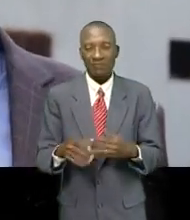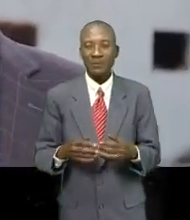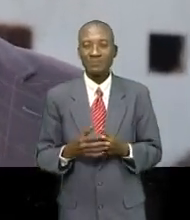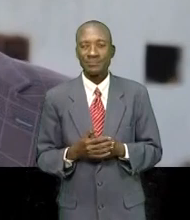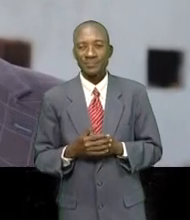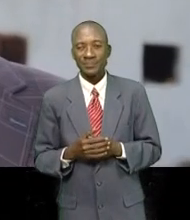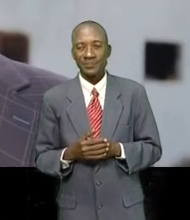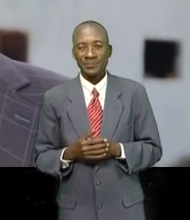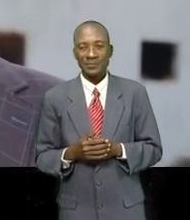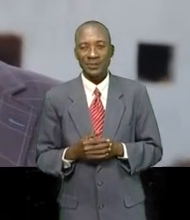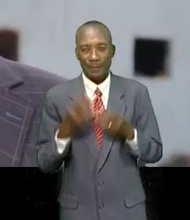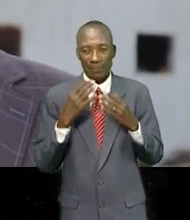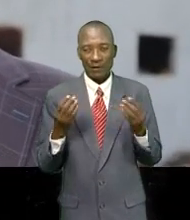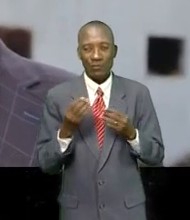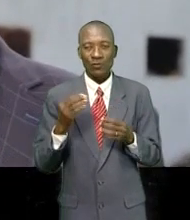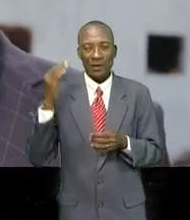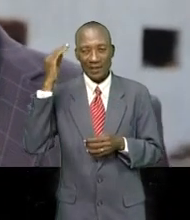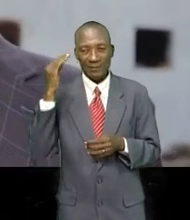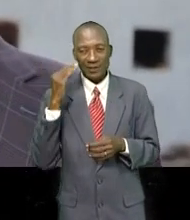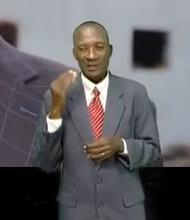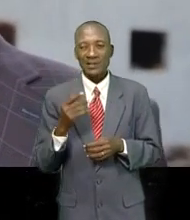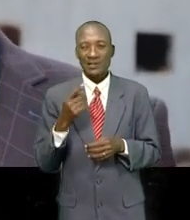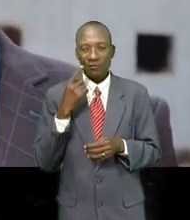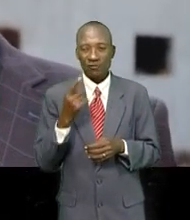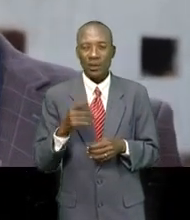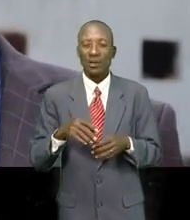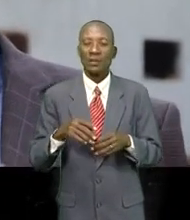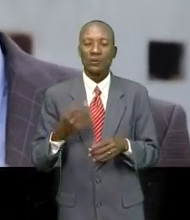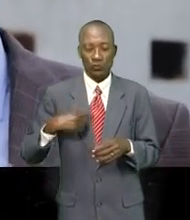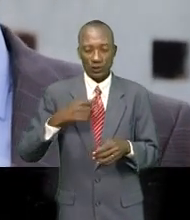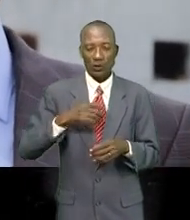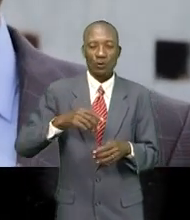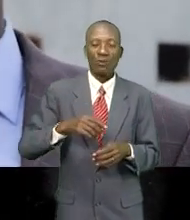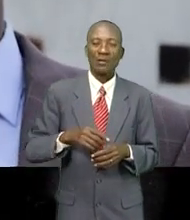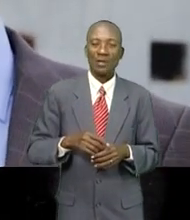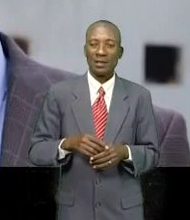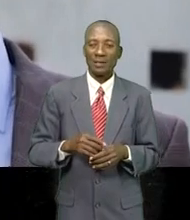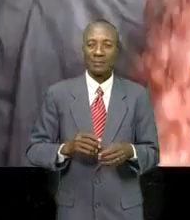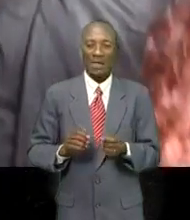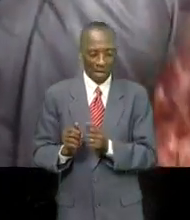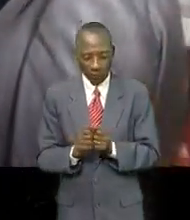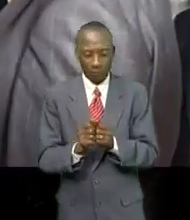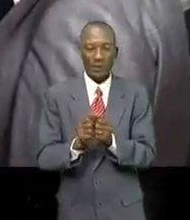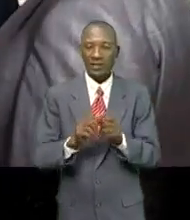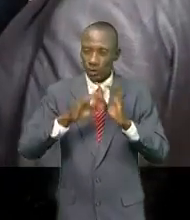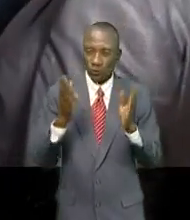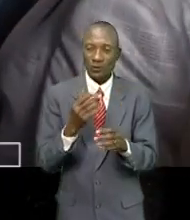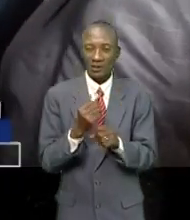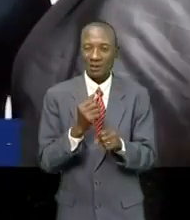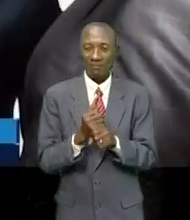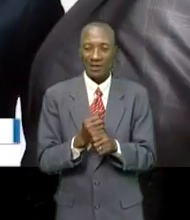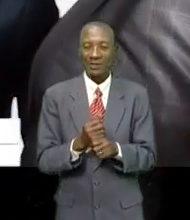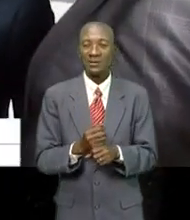rassurer la responsable de l'entreprise qu'elle va bénéficier de l'accompagnement du ministère de l'Industrie sur tous les plans. Dans la vision du chef de